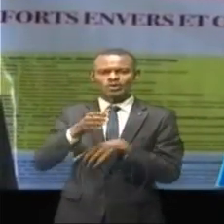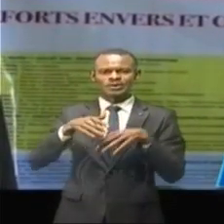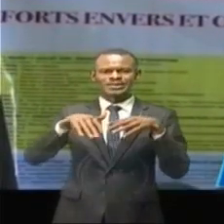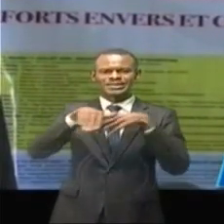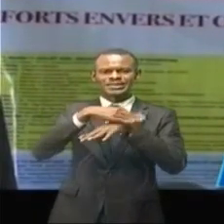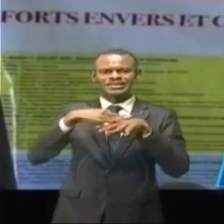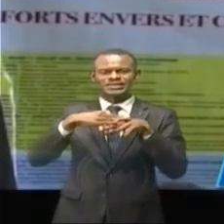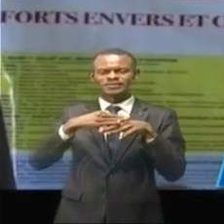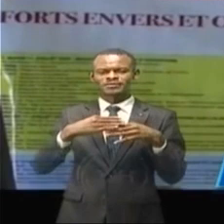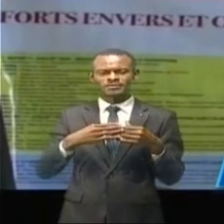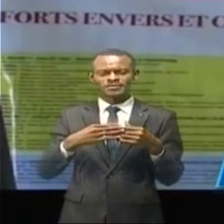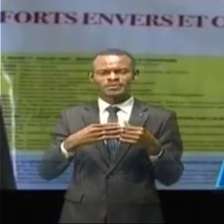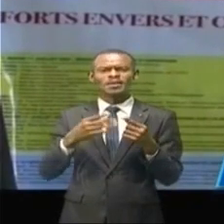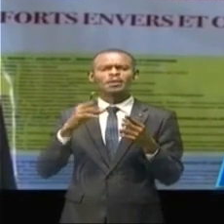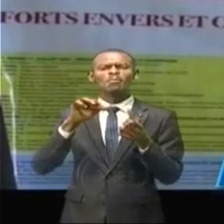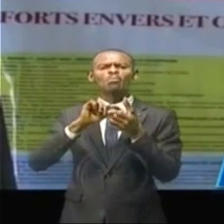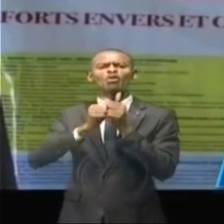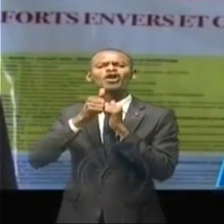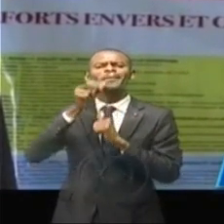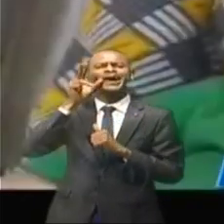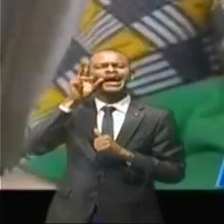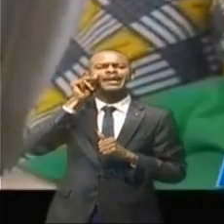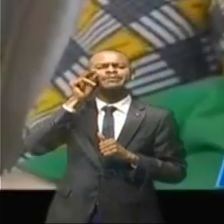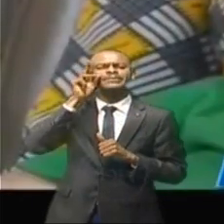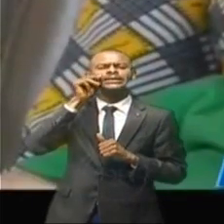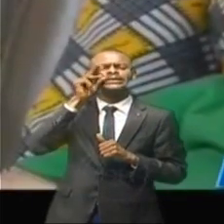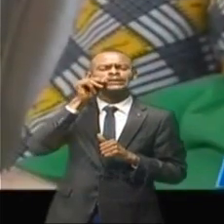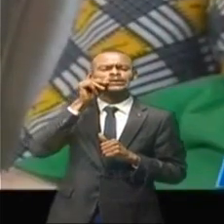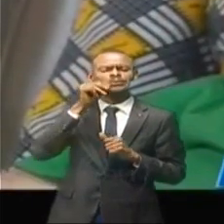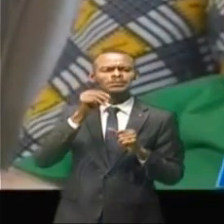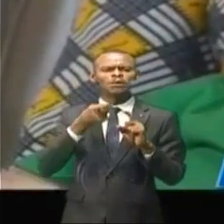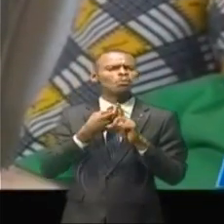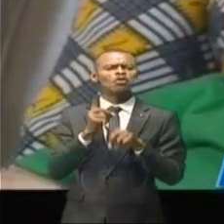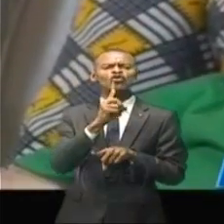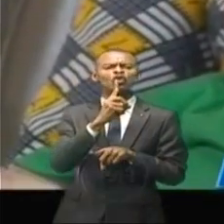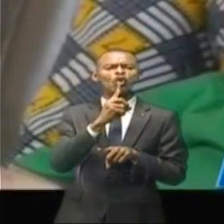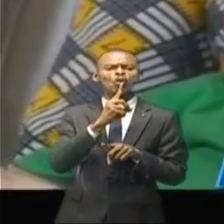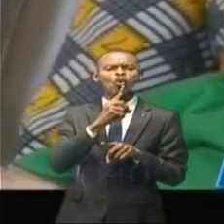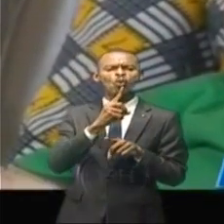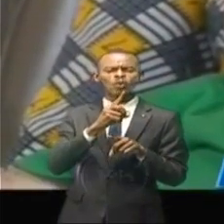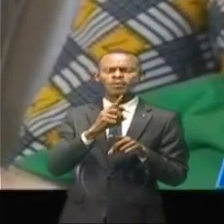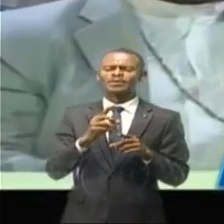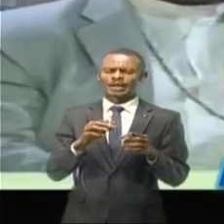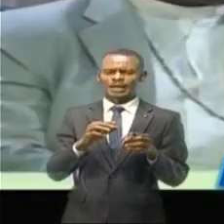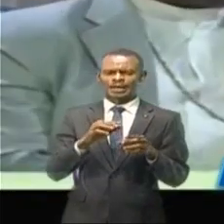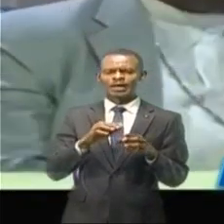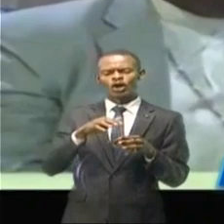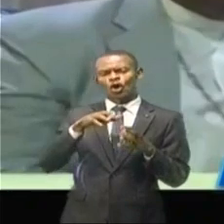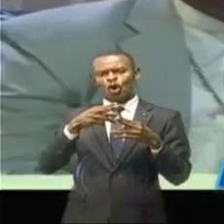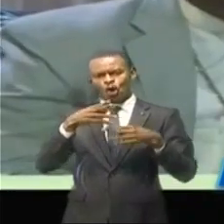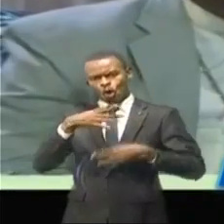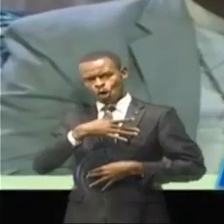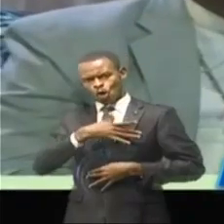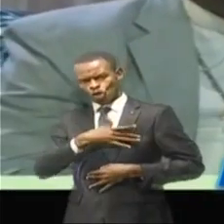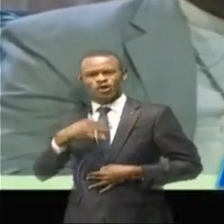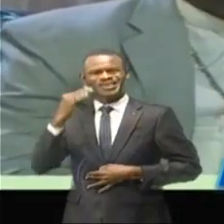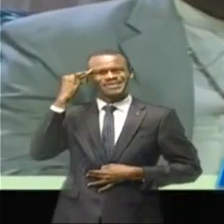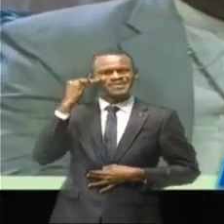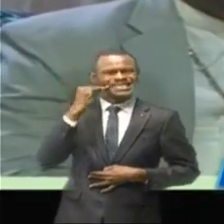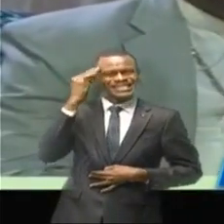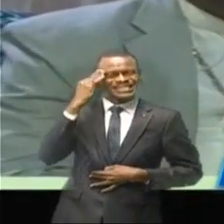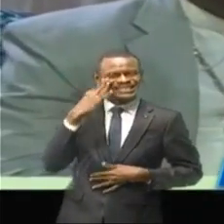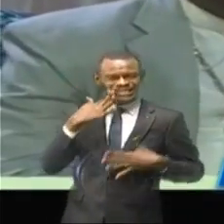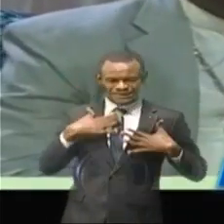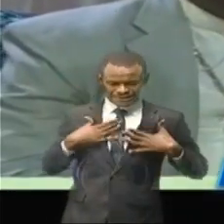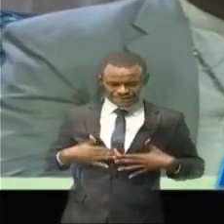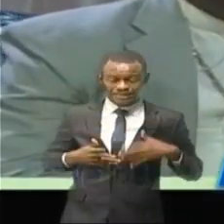tout, tradition et albinisme en RD Congo ». La cérémonie a été présidée au nom du ministre national de la Santé publique, Hygiène